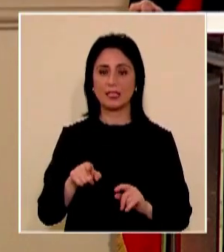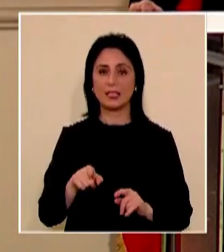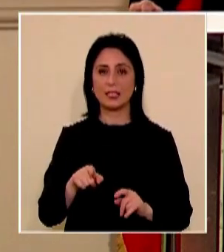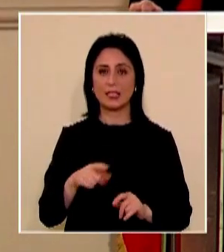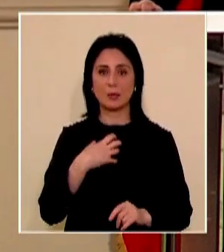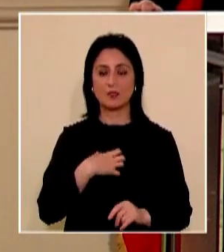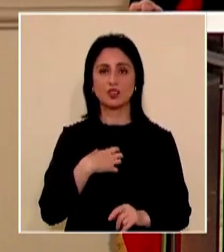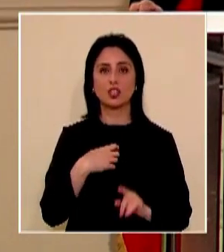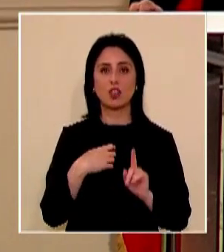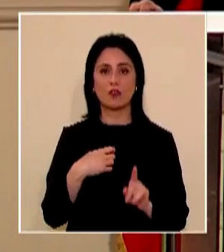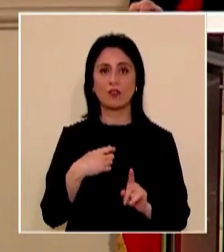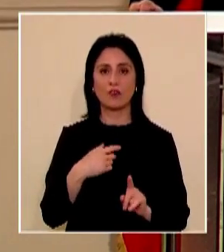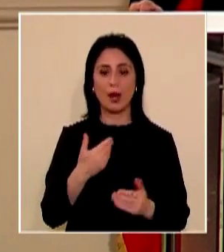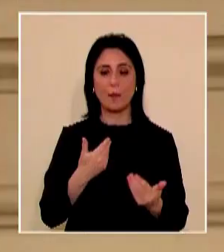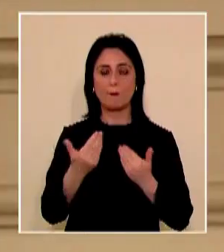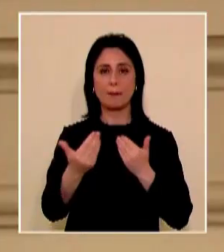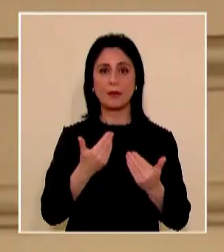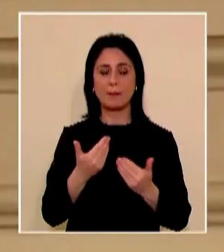przywódców państw Unii